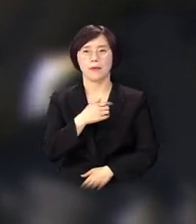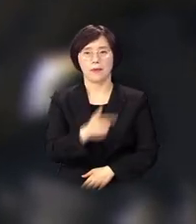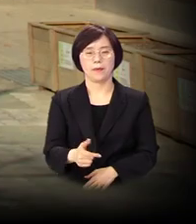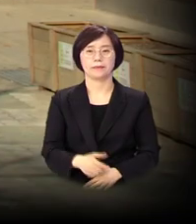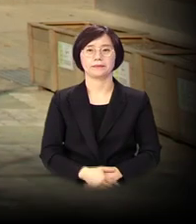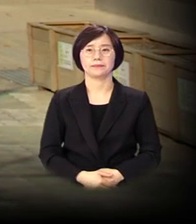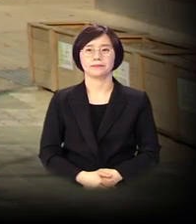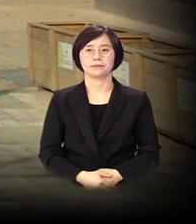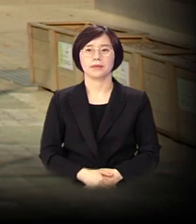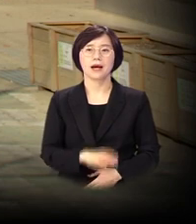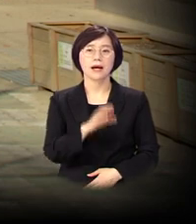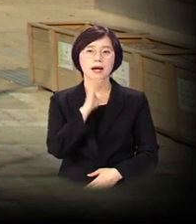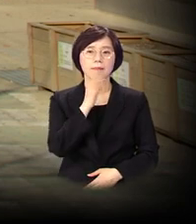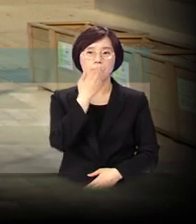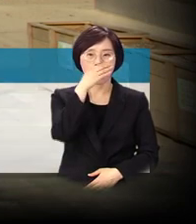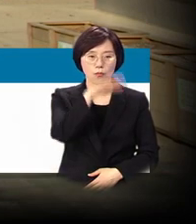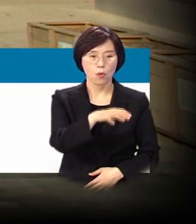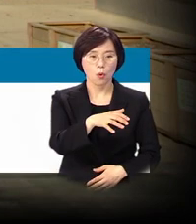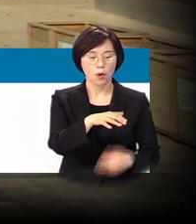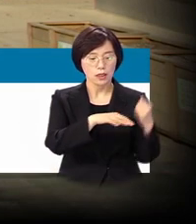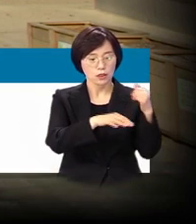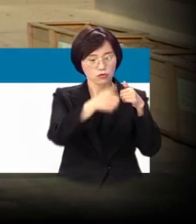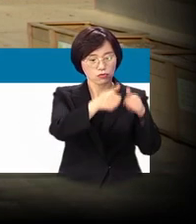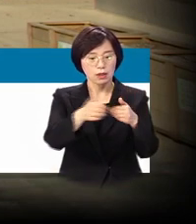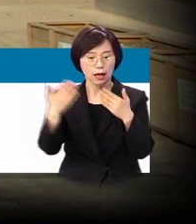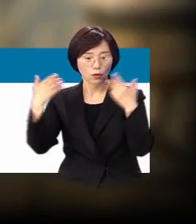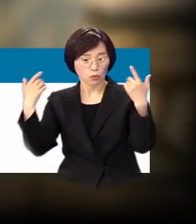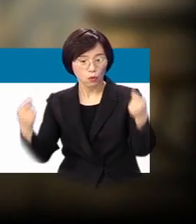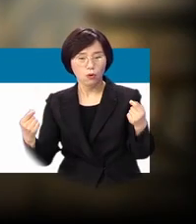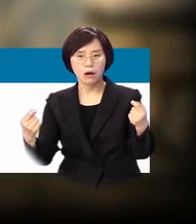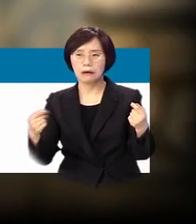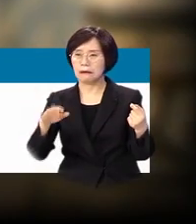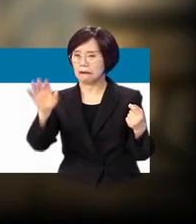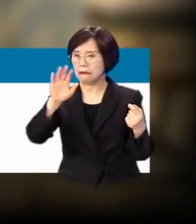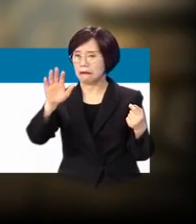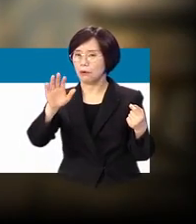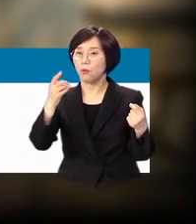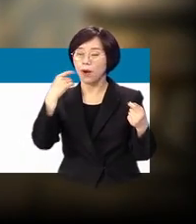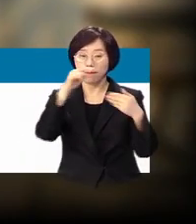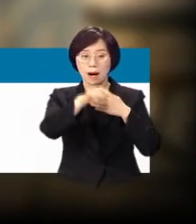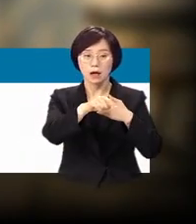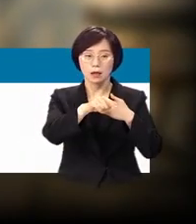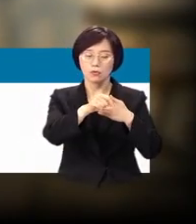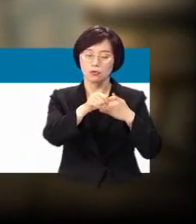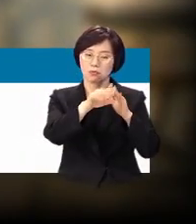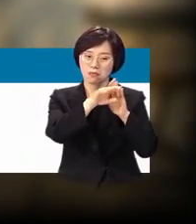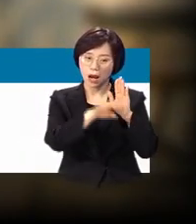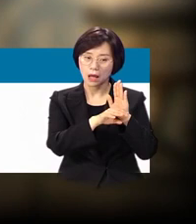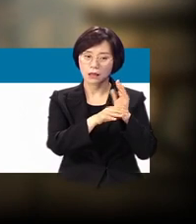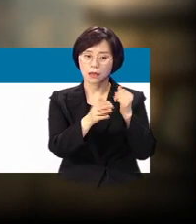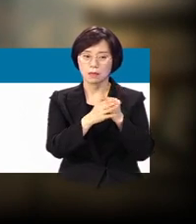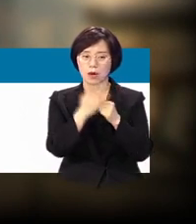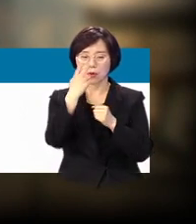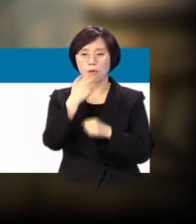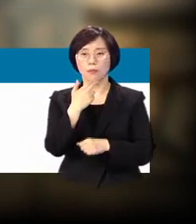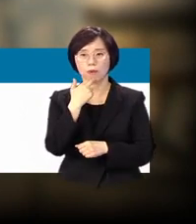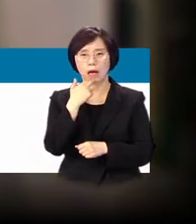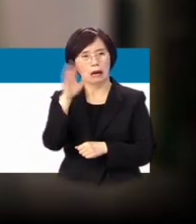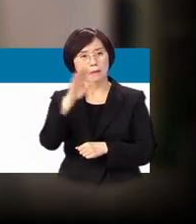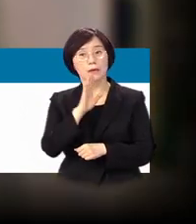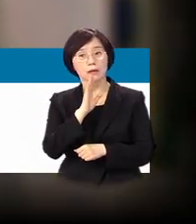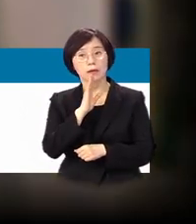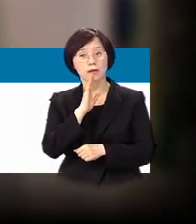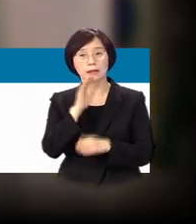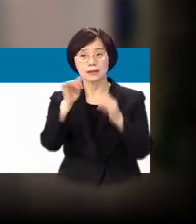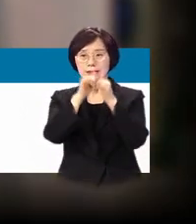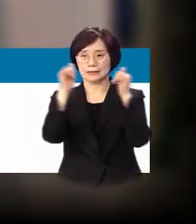카페 하고 싶다 마고 기준으로 학교가 같이 갈 순 없죠 밖에 완화 된다 면서 전혀 검사 안하고 이렇게 완화되지 않을 거 아니에요